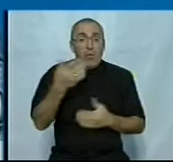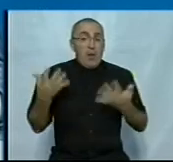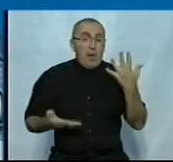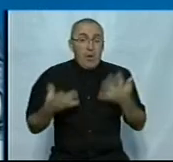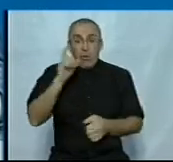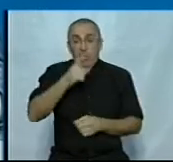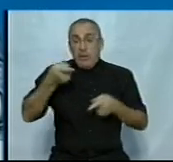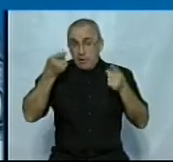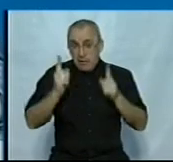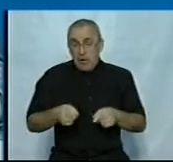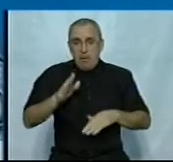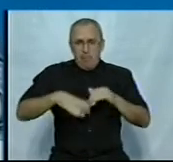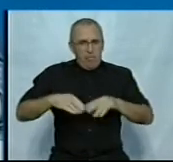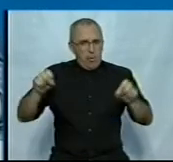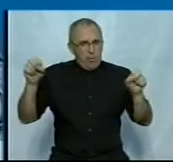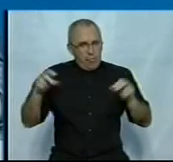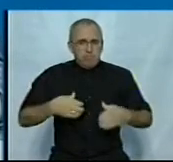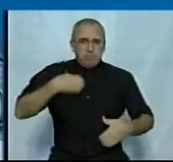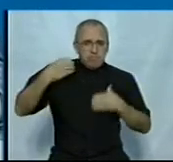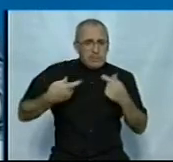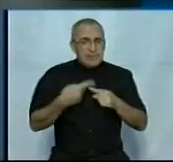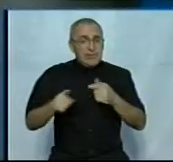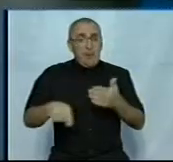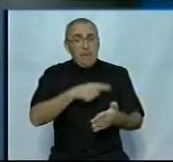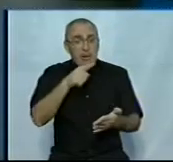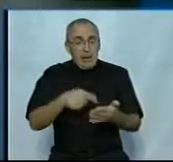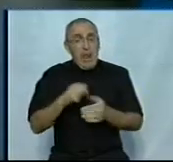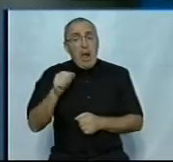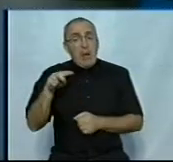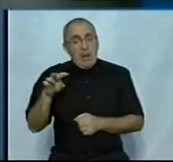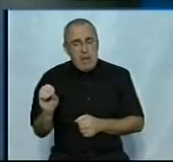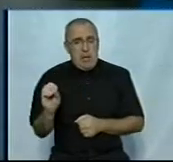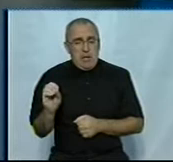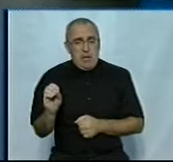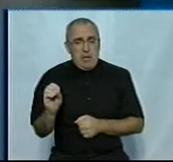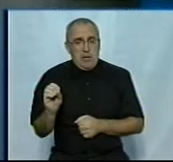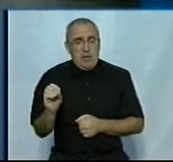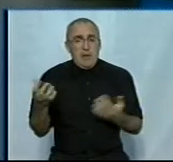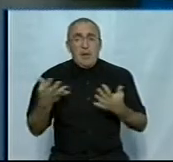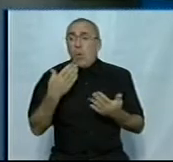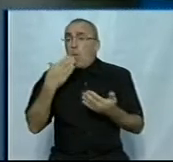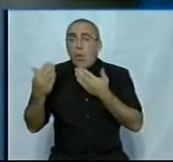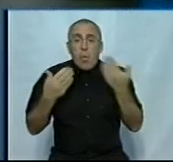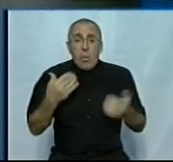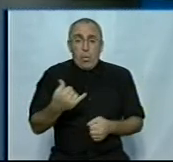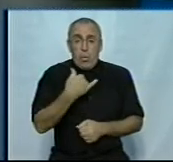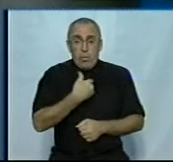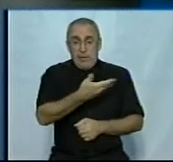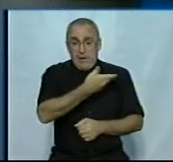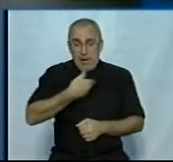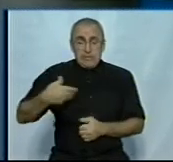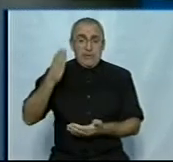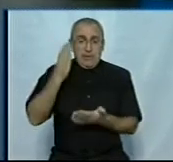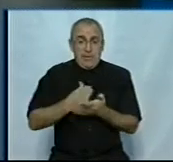якщо люди дійсно професіонали переймаються цим питанням. Але які опитування, як в нас